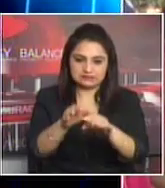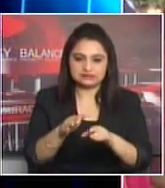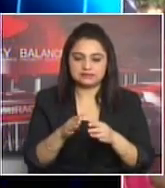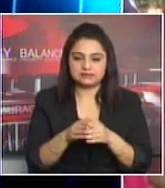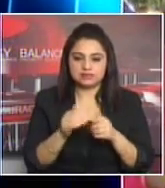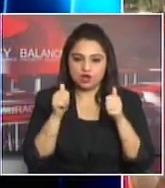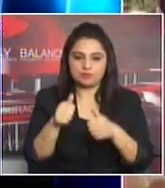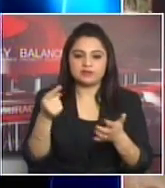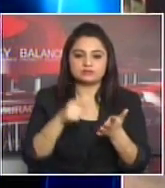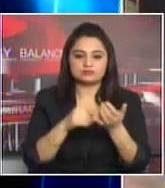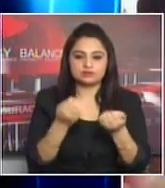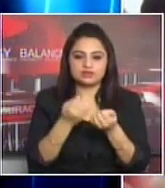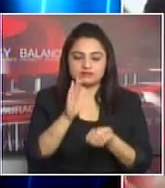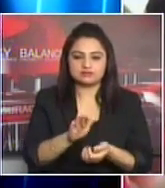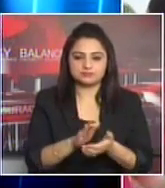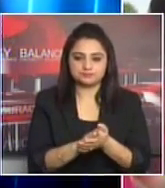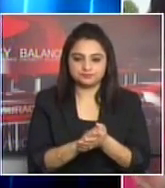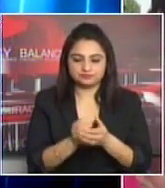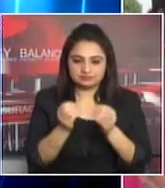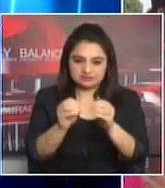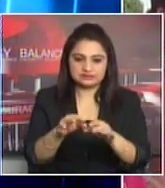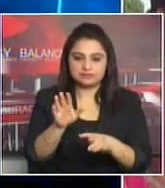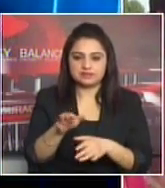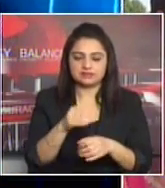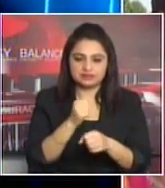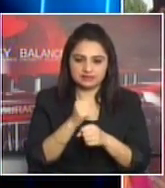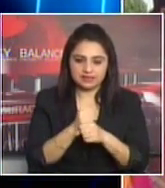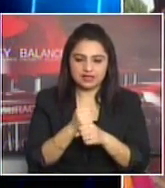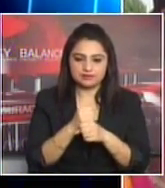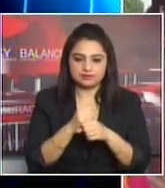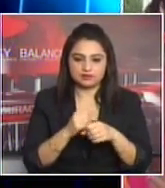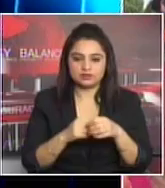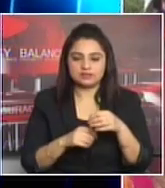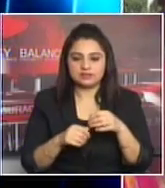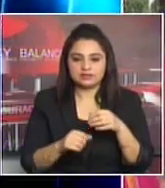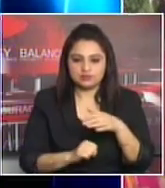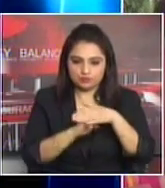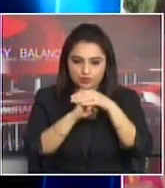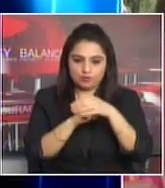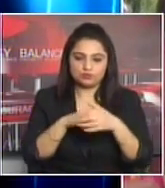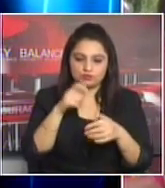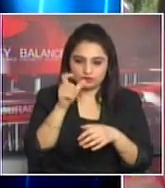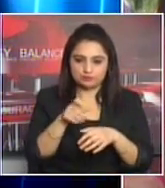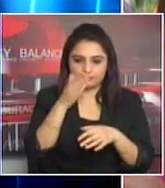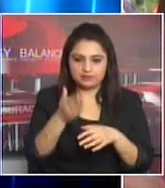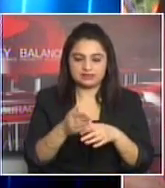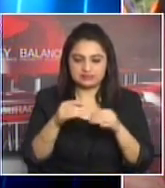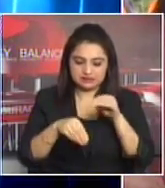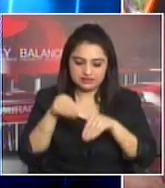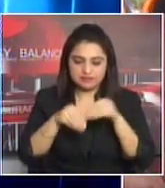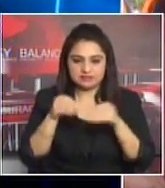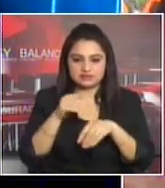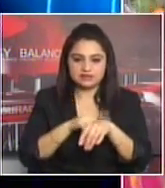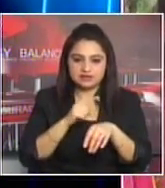अभियानको सुरुवात गरेको छ। हस्तान्तरण कार्यक्रममा मेयर घनश्याम पाण्डेले निर्वाचनको समयमा खरको छानो